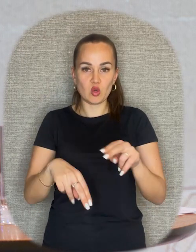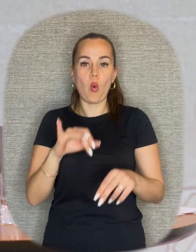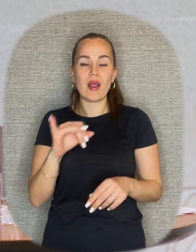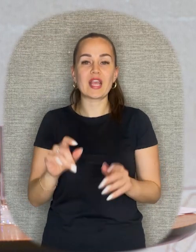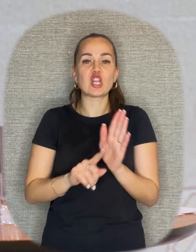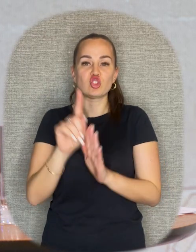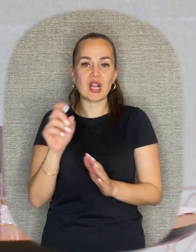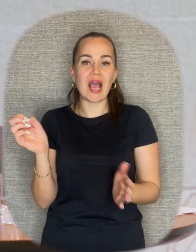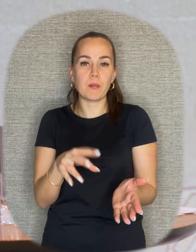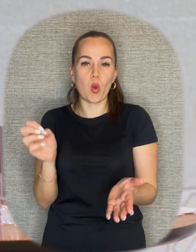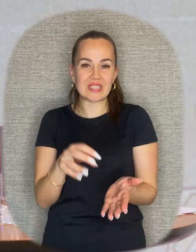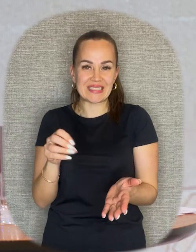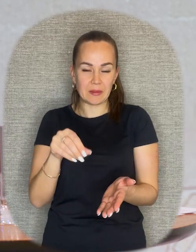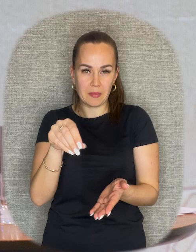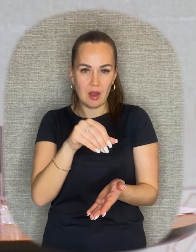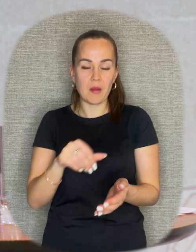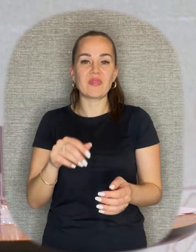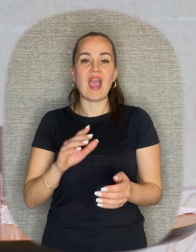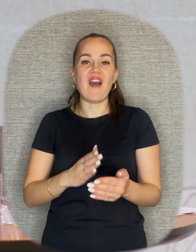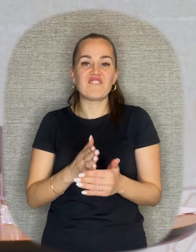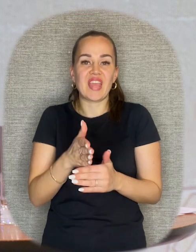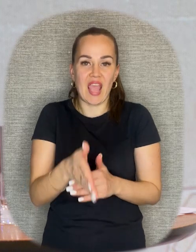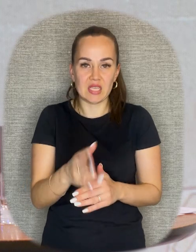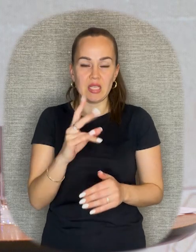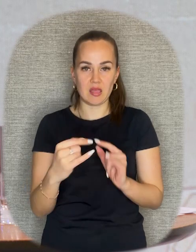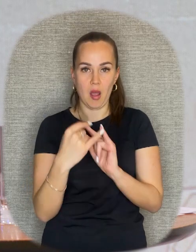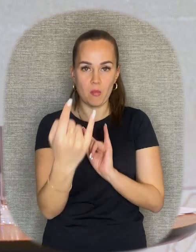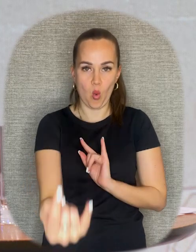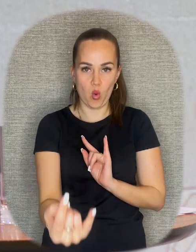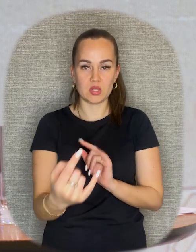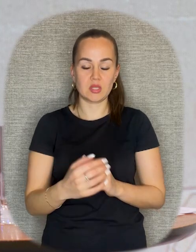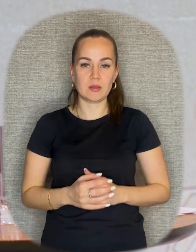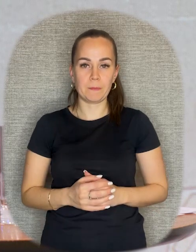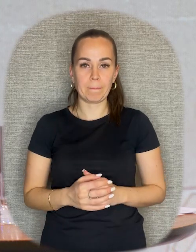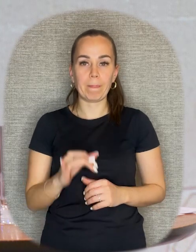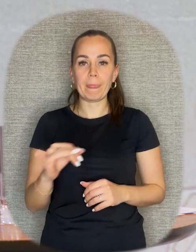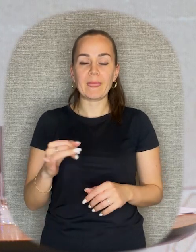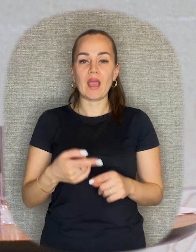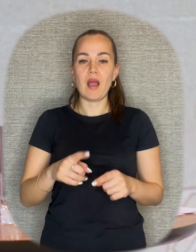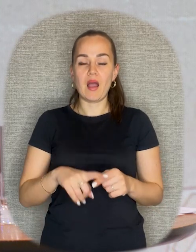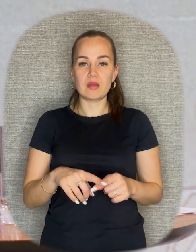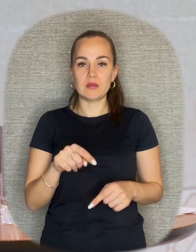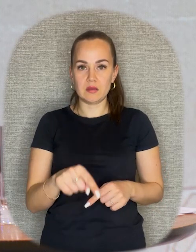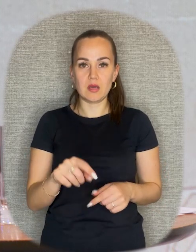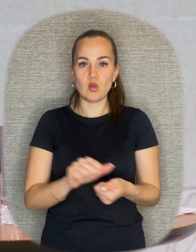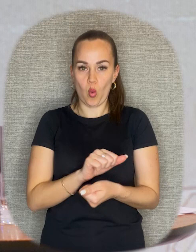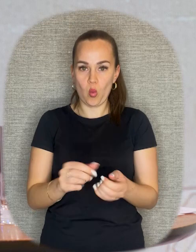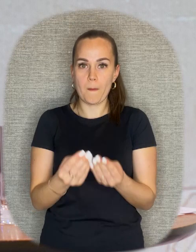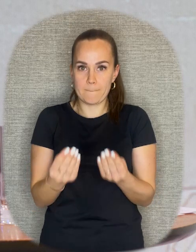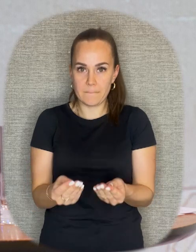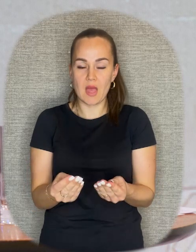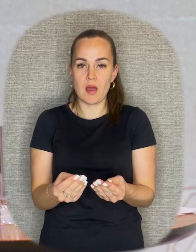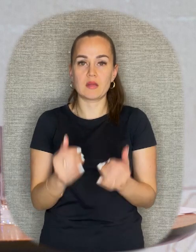третьем году потому что в сорок третьем году стали разбирать вот эти постройки И началась подсыпка э